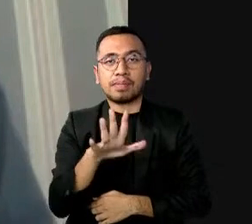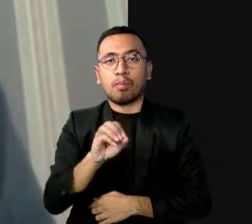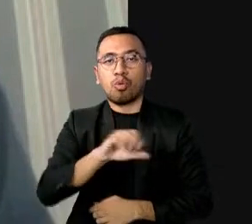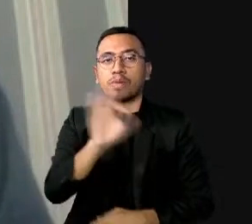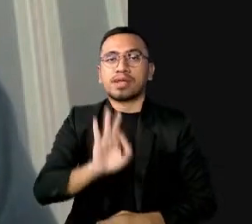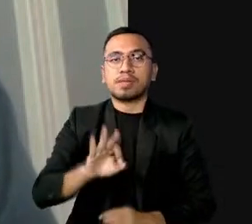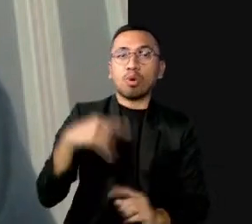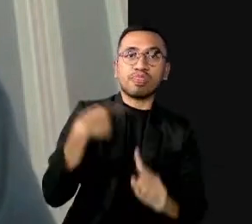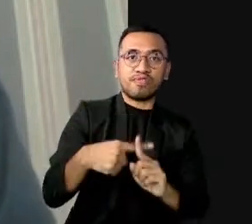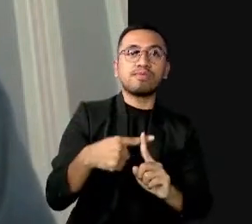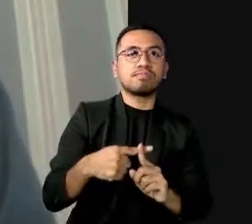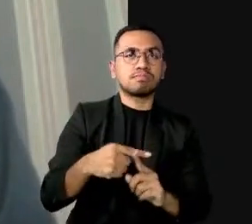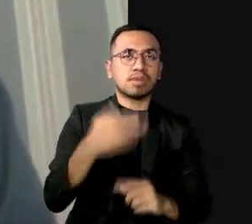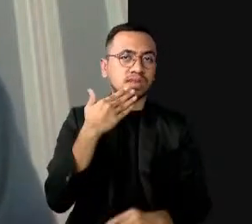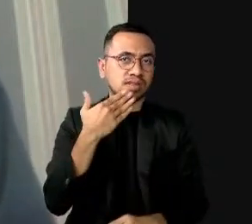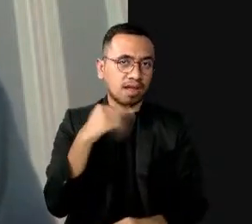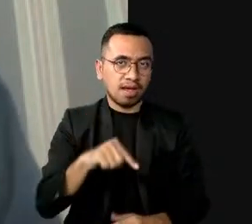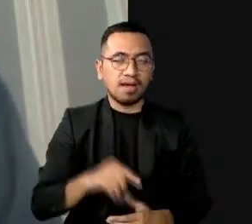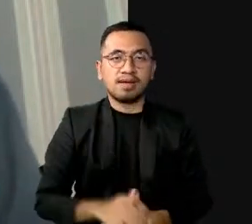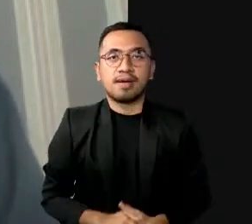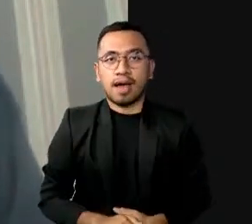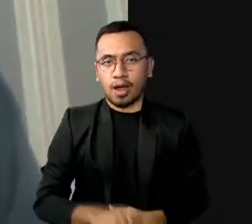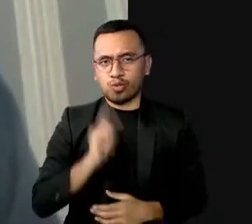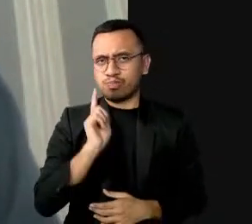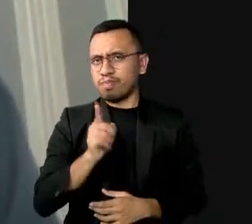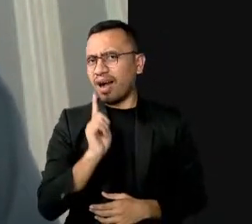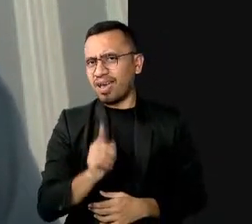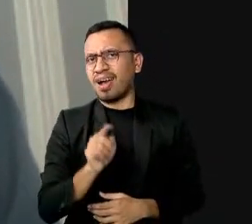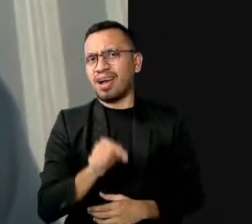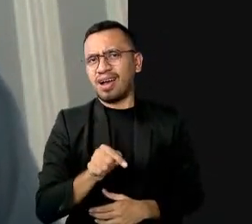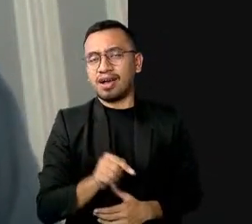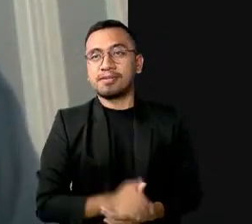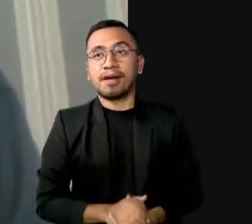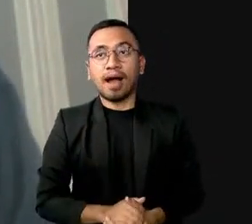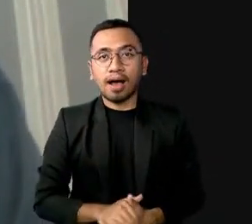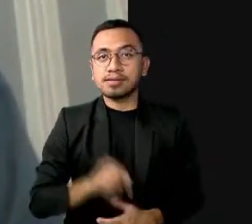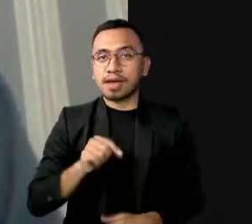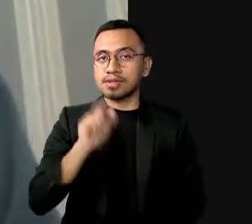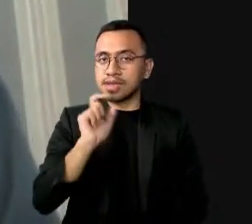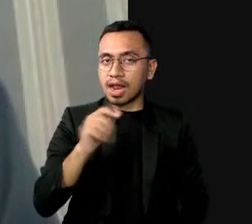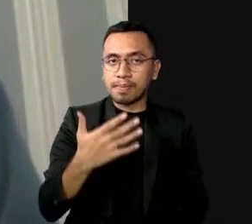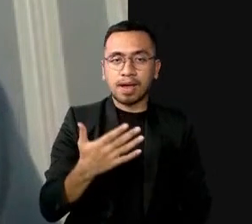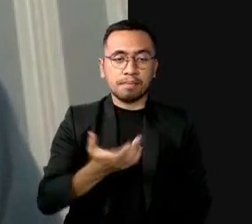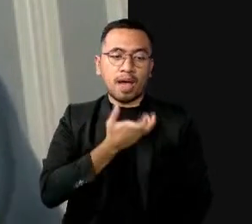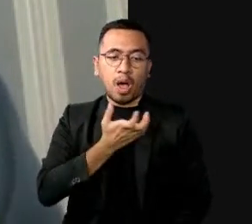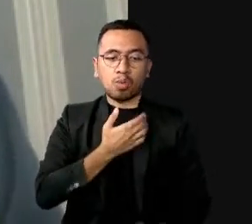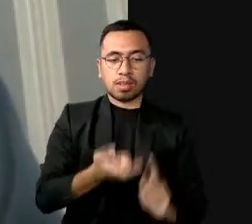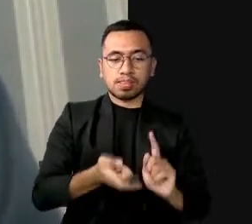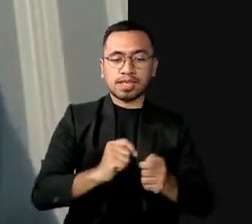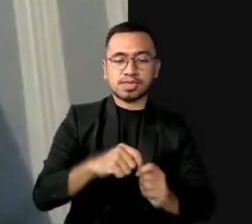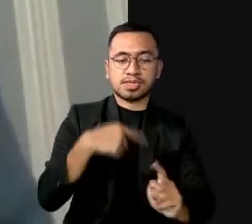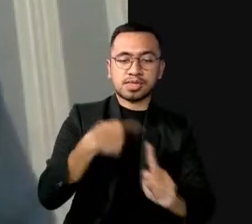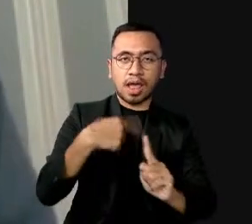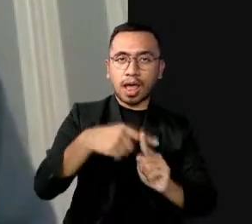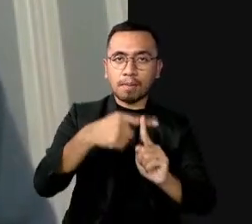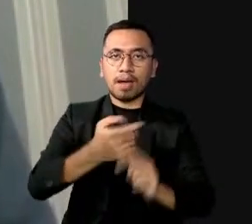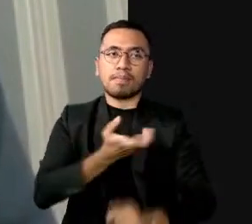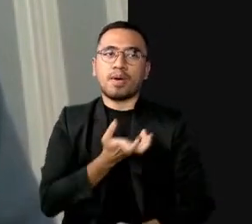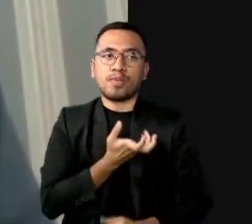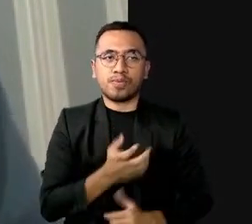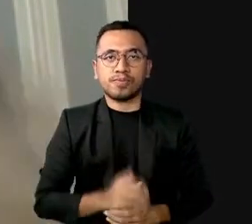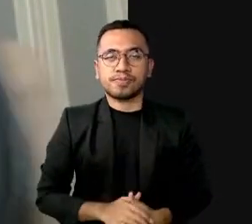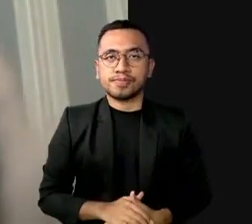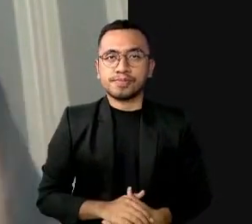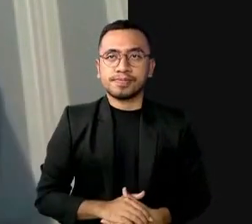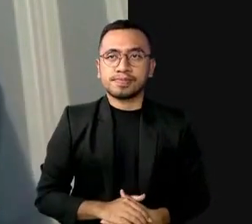maka dari itu ini akan Berbahaya kita bagaimana meningkatkan testing tadi jadi diambil